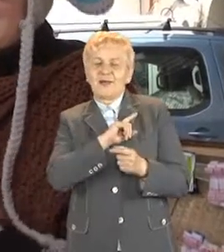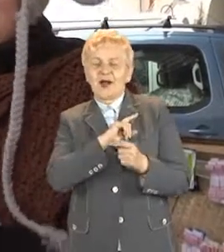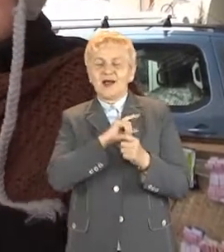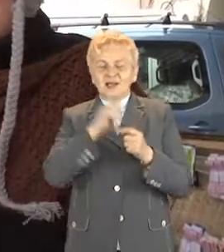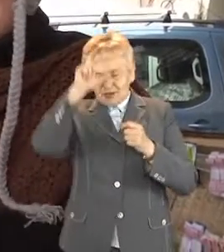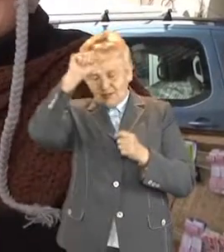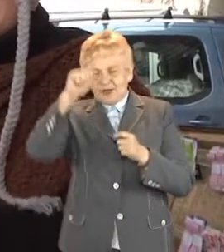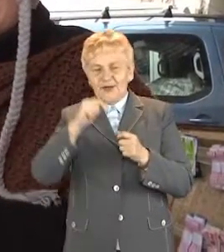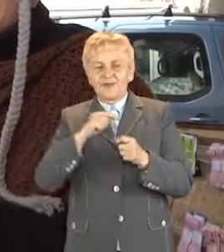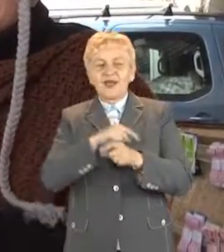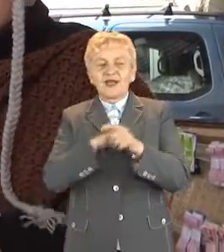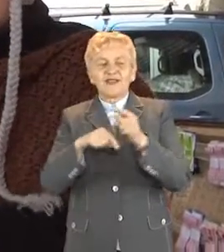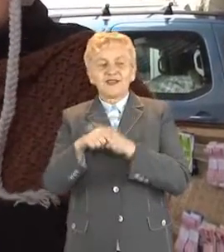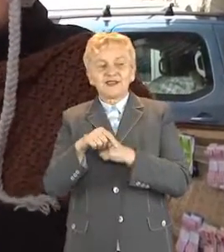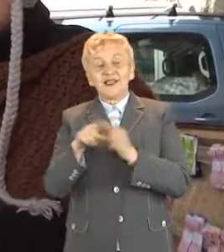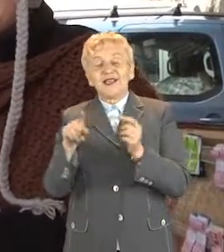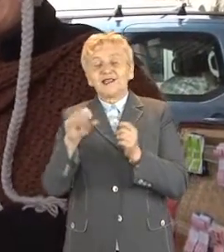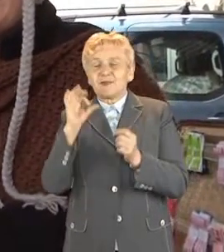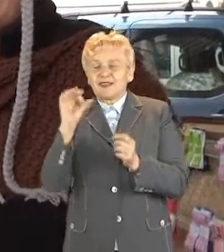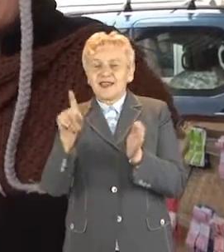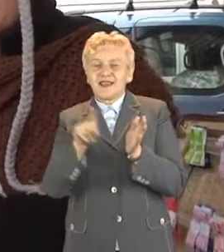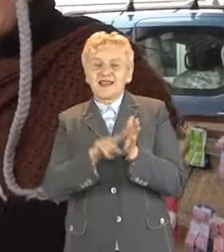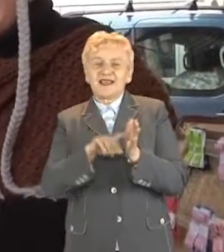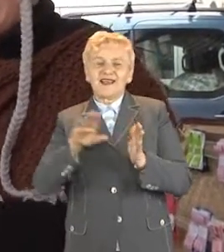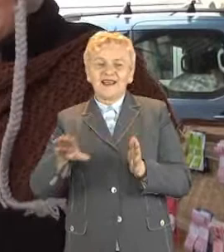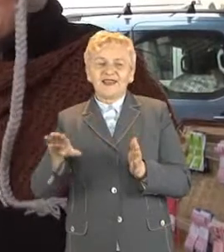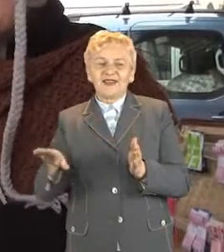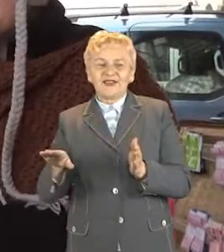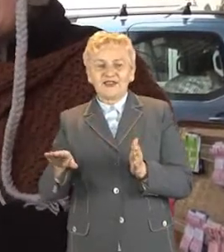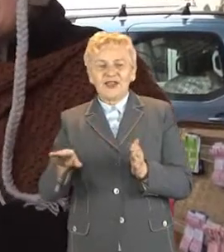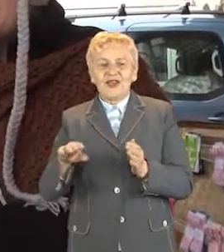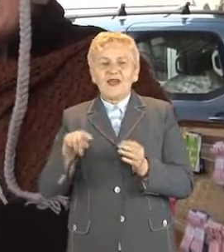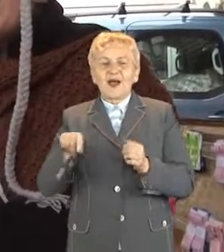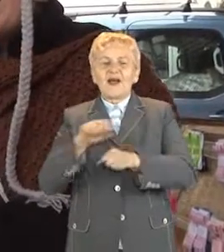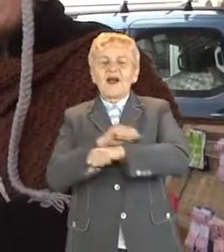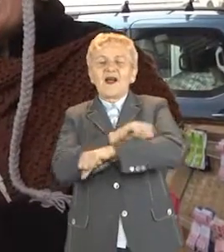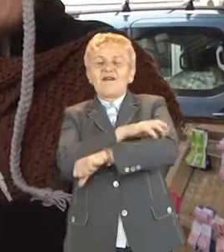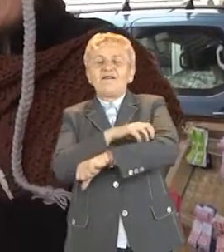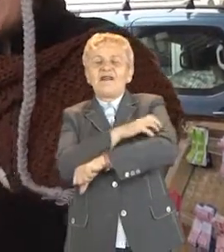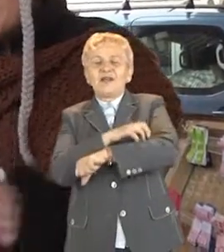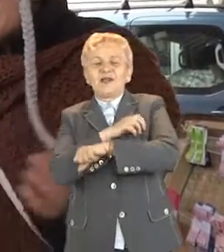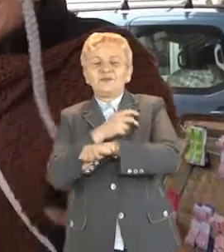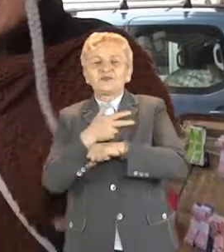włóczka bezpieczna dla dzieci, nie gryzie, nie uczula.